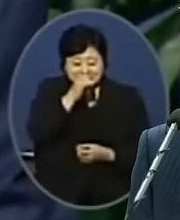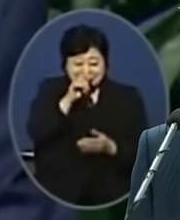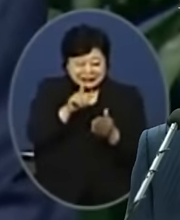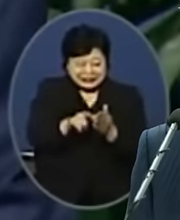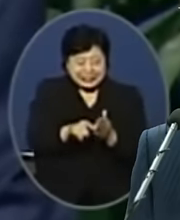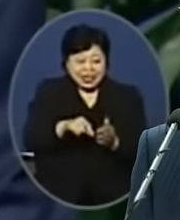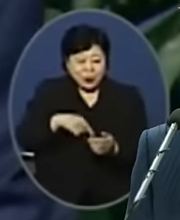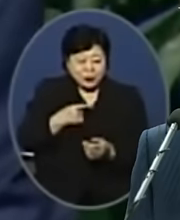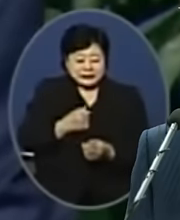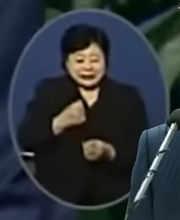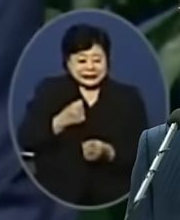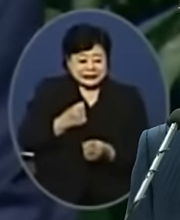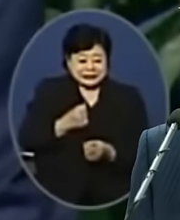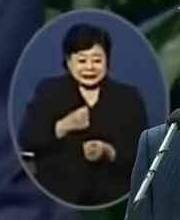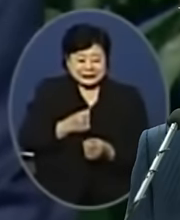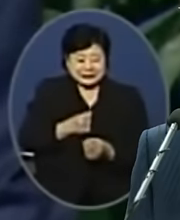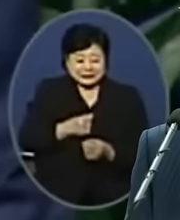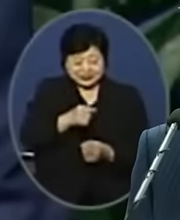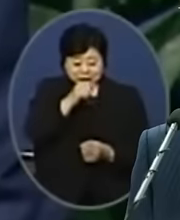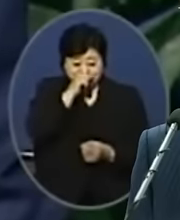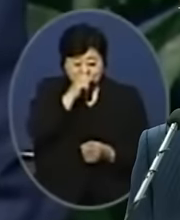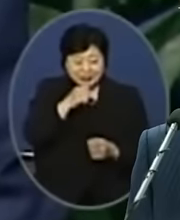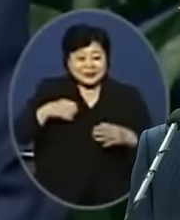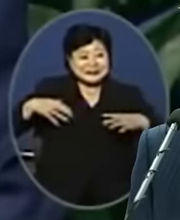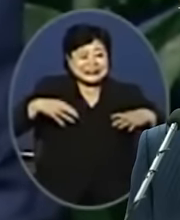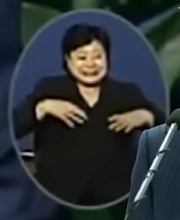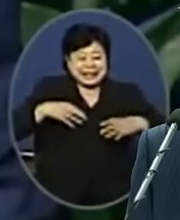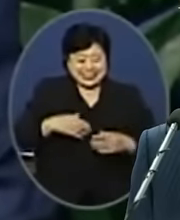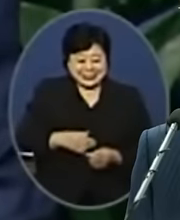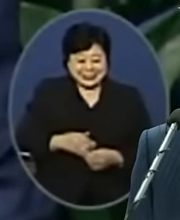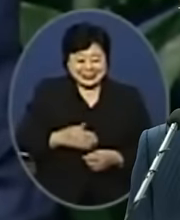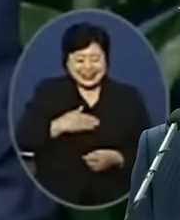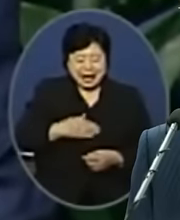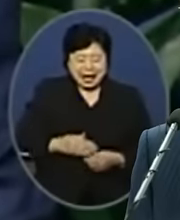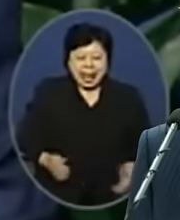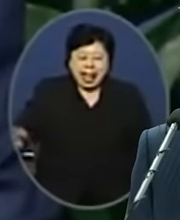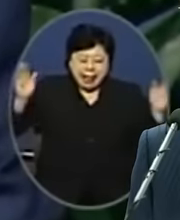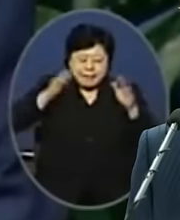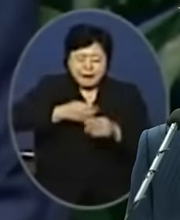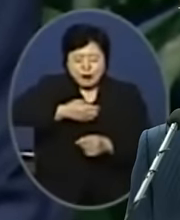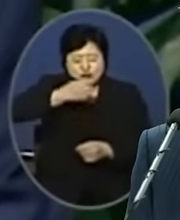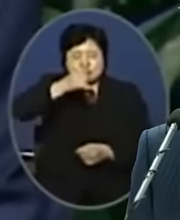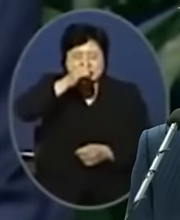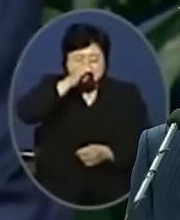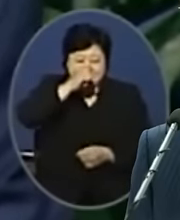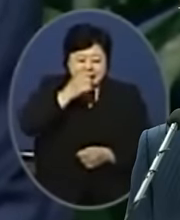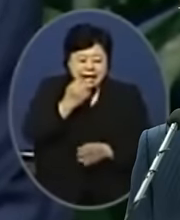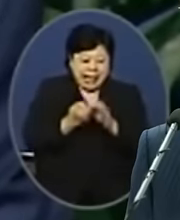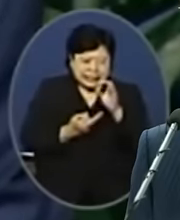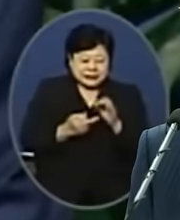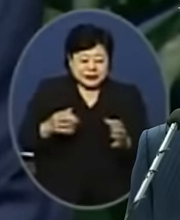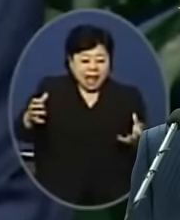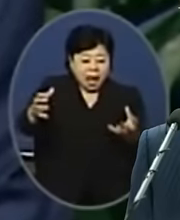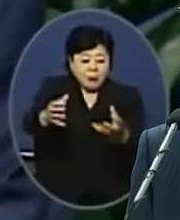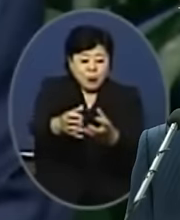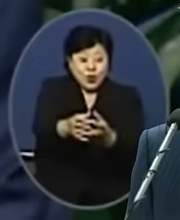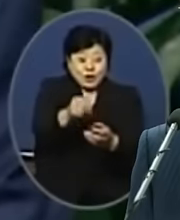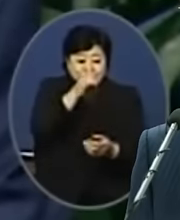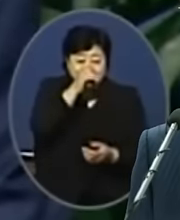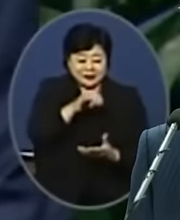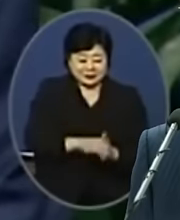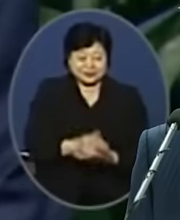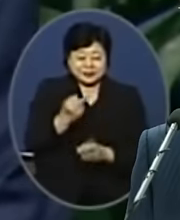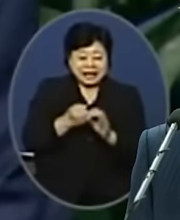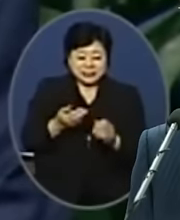꿈을 자기 혼자 간직하고 있으면 좋은데 자랑을 하거든요. 야, 내가 간밤에 꿈보았다. 그들 아침에 다 모여가지고서